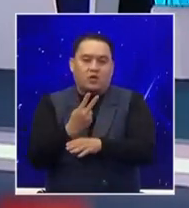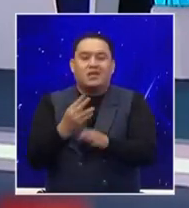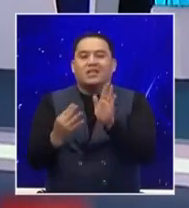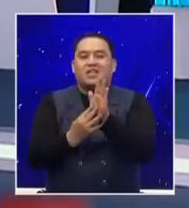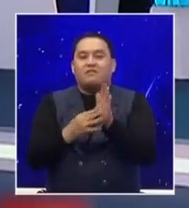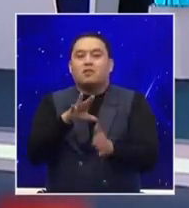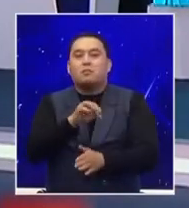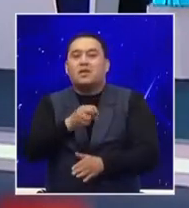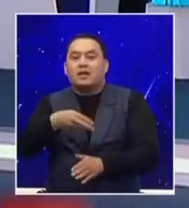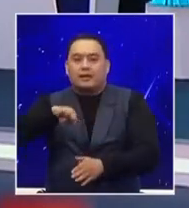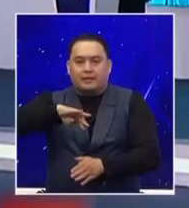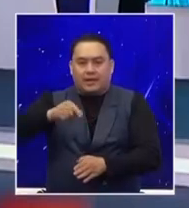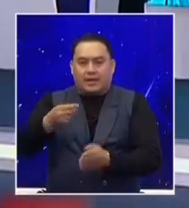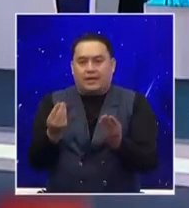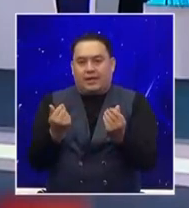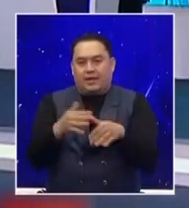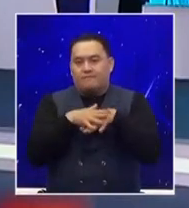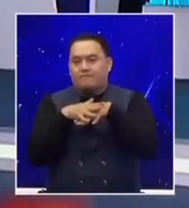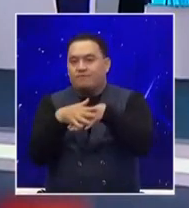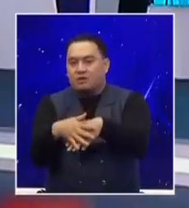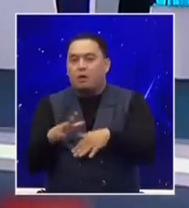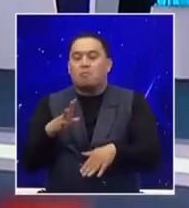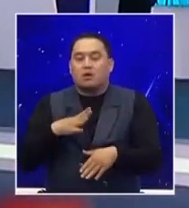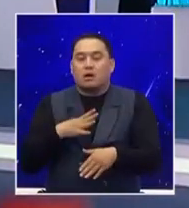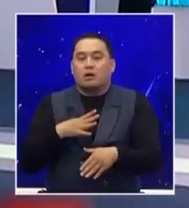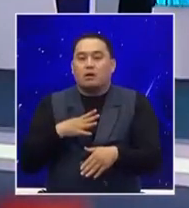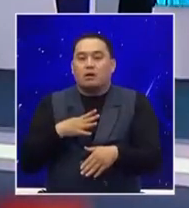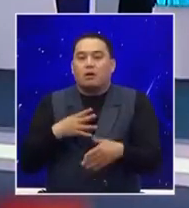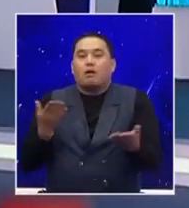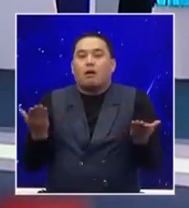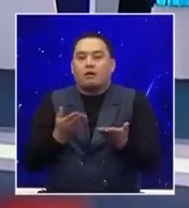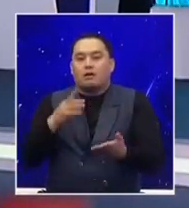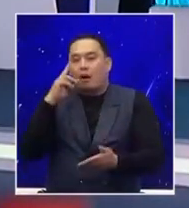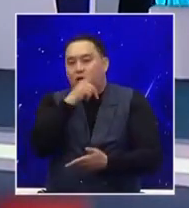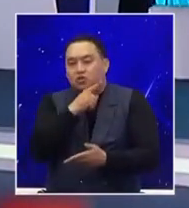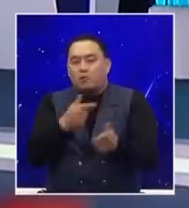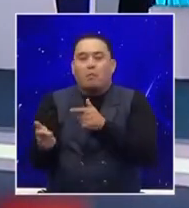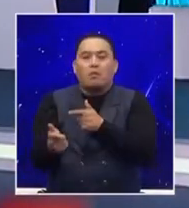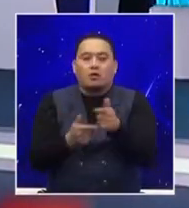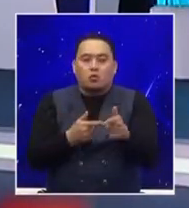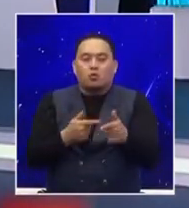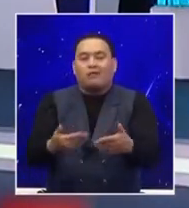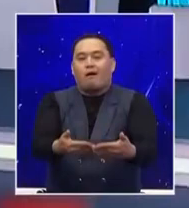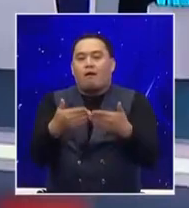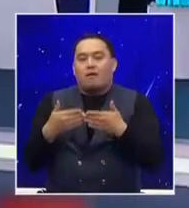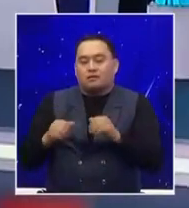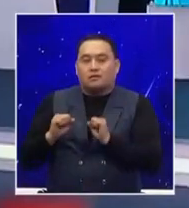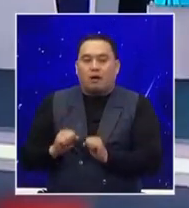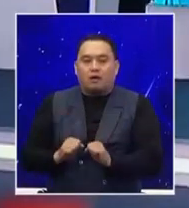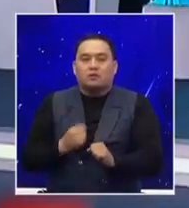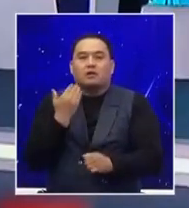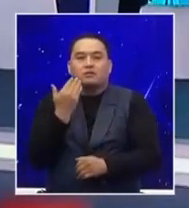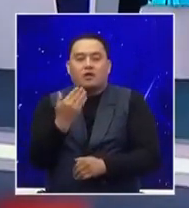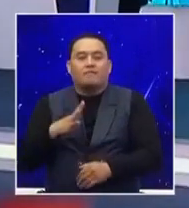было выделено на эти цели. Вот подскажите, какие ошибки были учтены при подготовке и